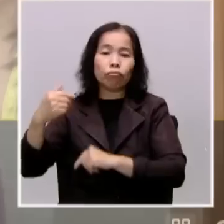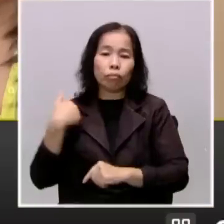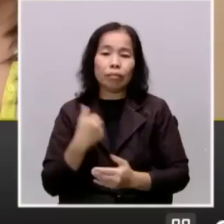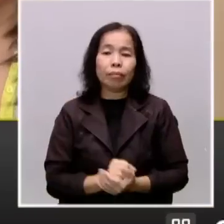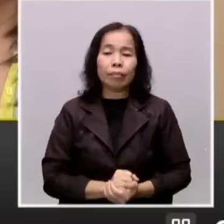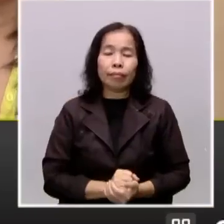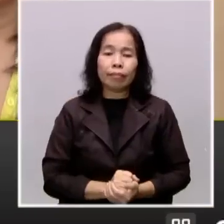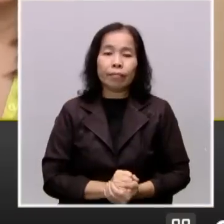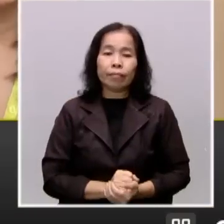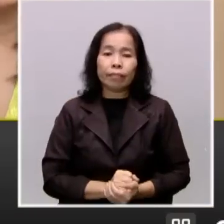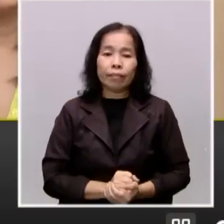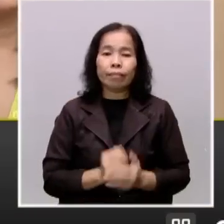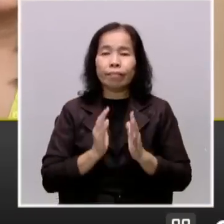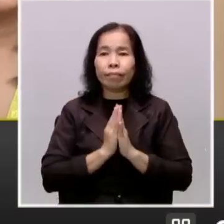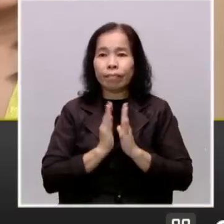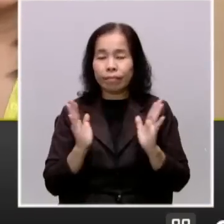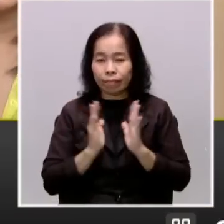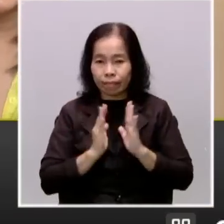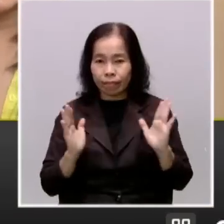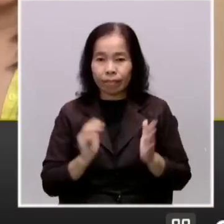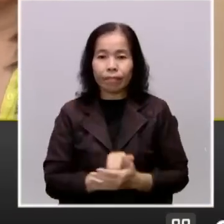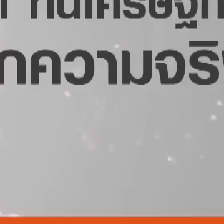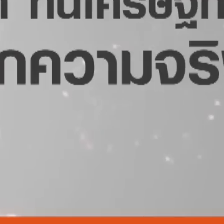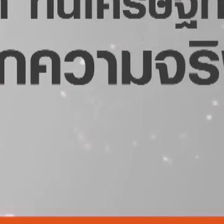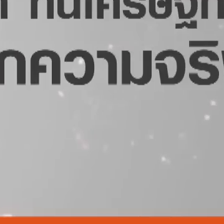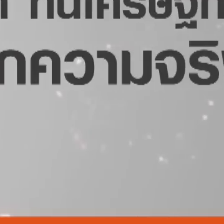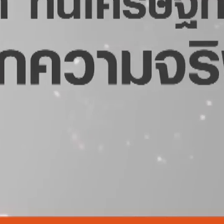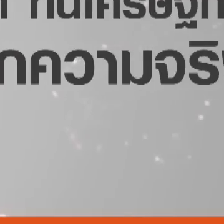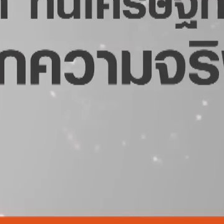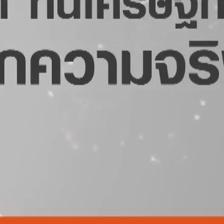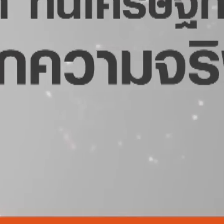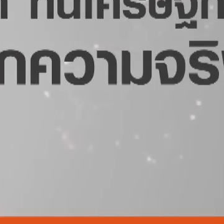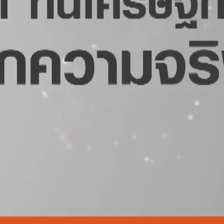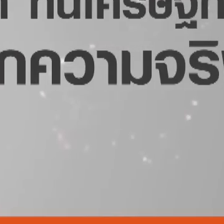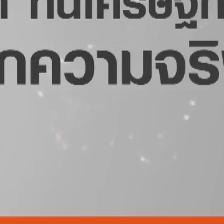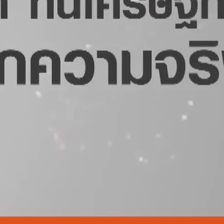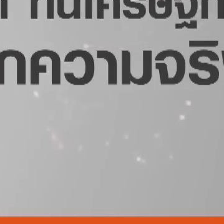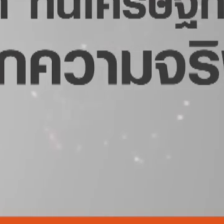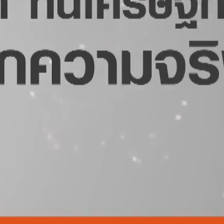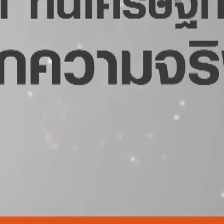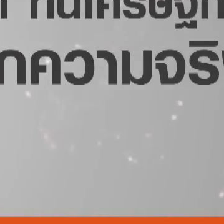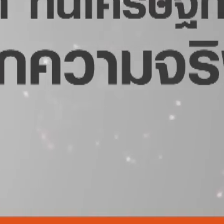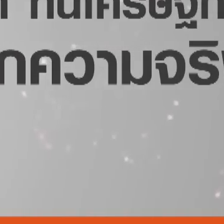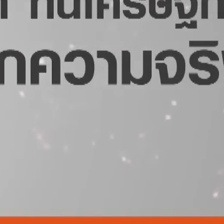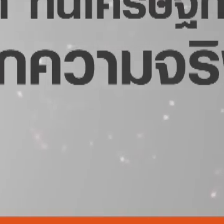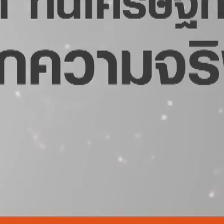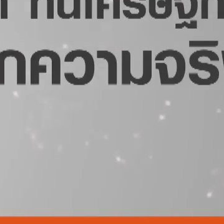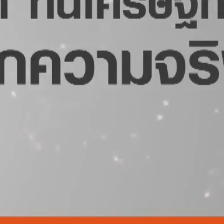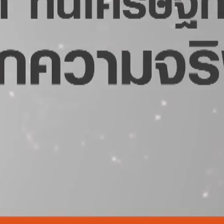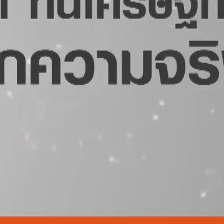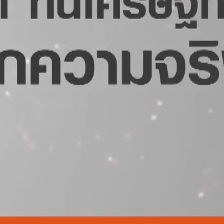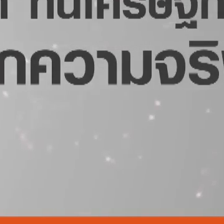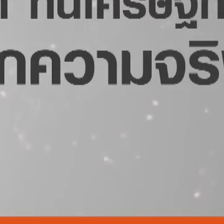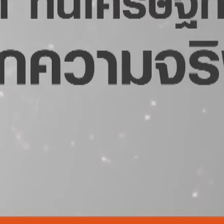ค่ะ เมกกี้มากค่ะ ค่ะ ขอบคุณที่ติดตามรับชม TNN News ข่าวเที่ยงค่ะอย่